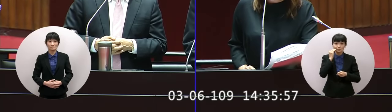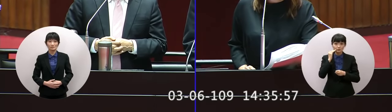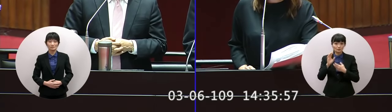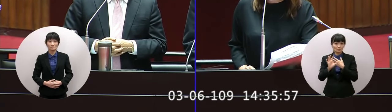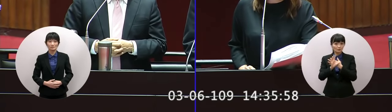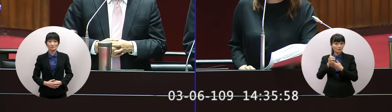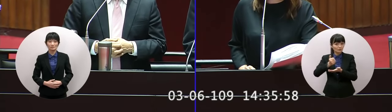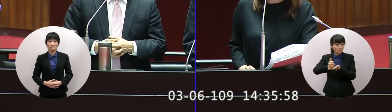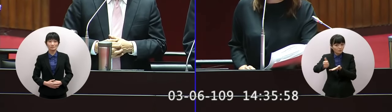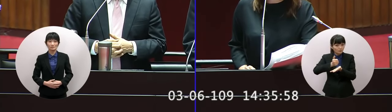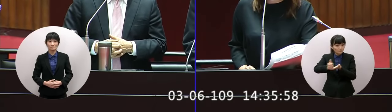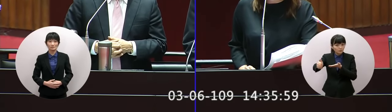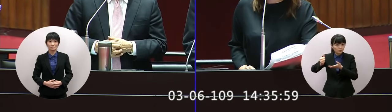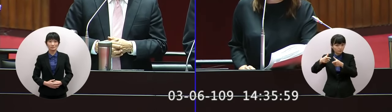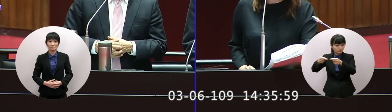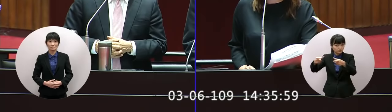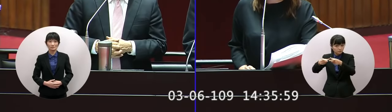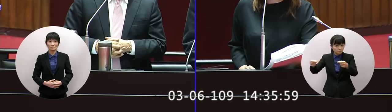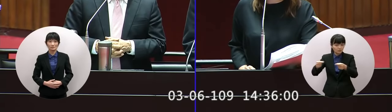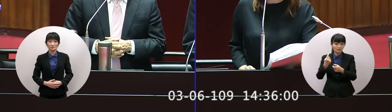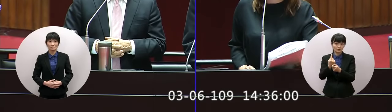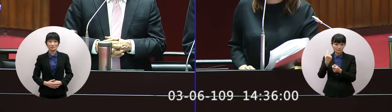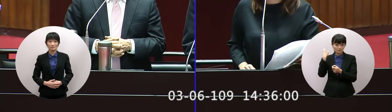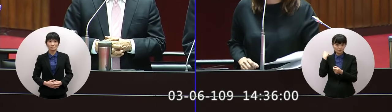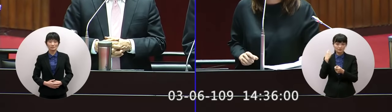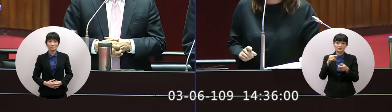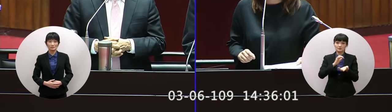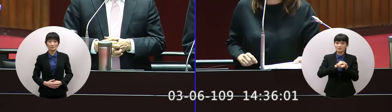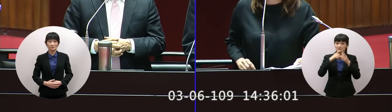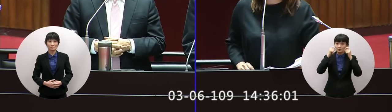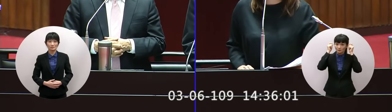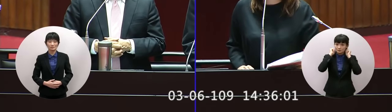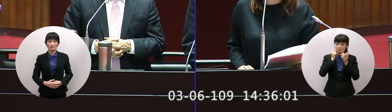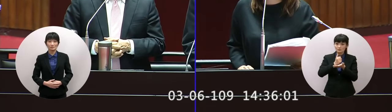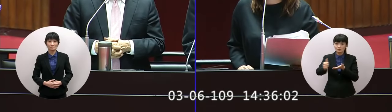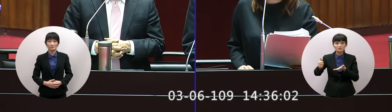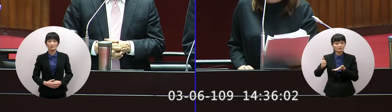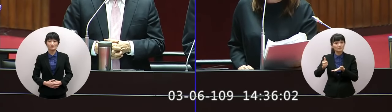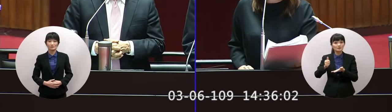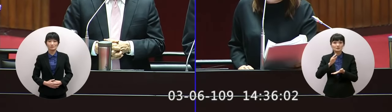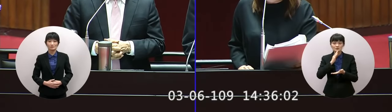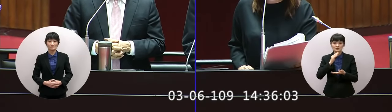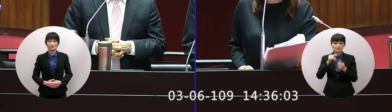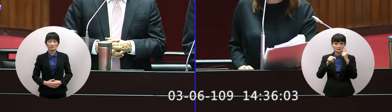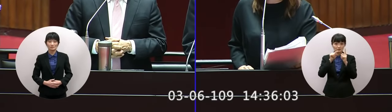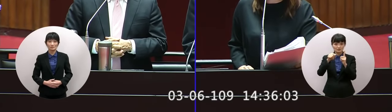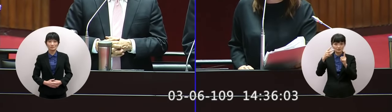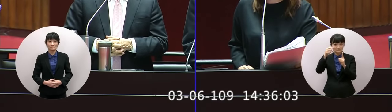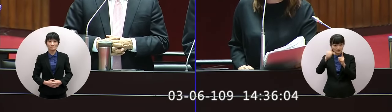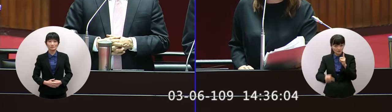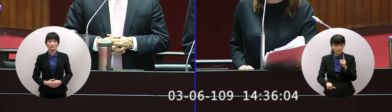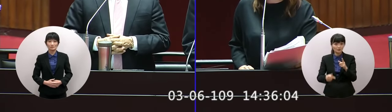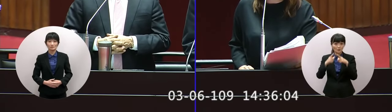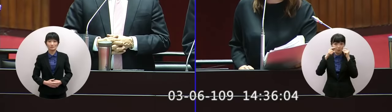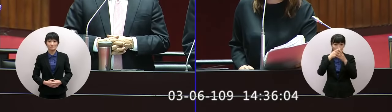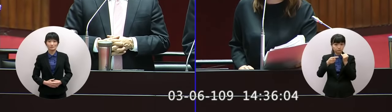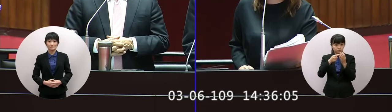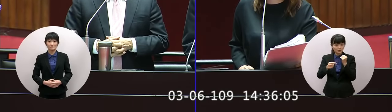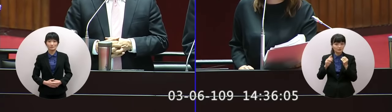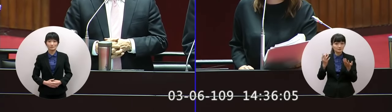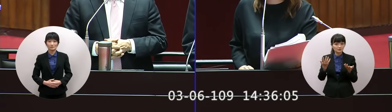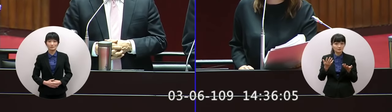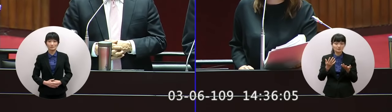主，它去年出口到日本的医疗口罩有1.2亿片，它的价格出口总金额大